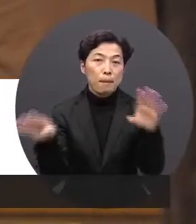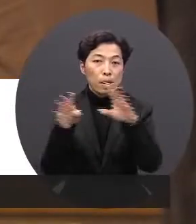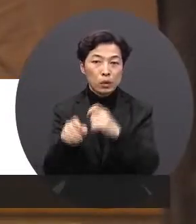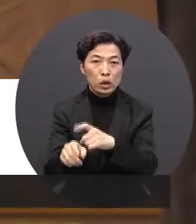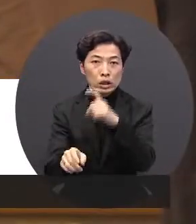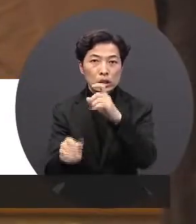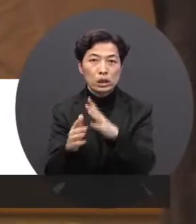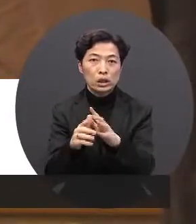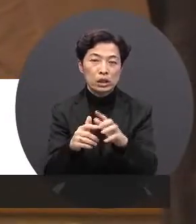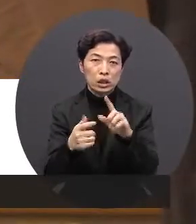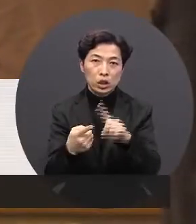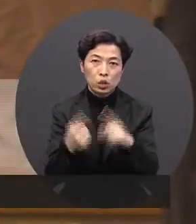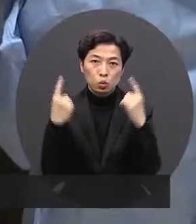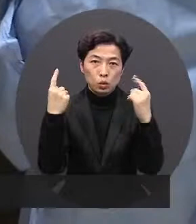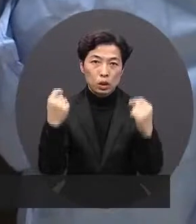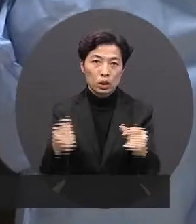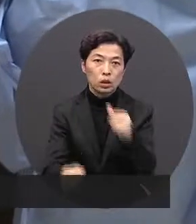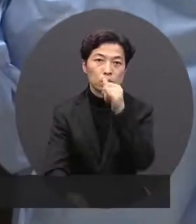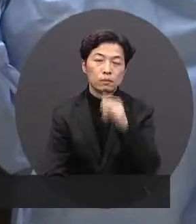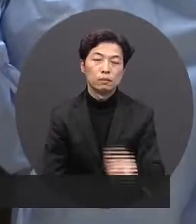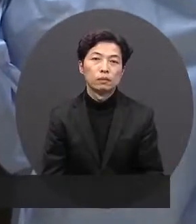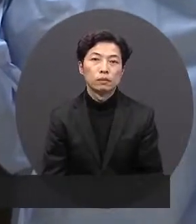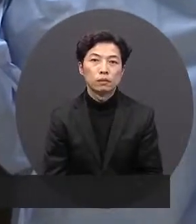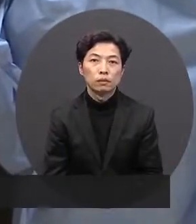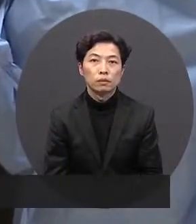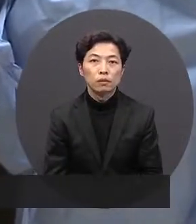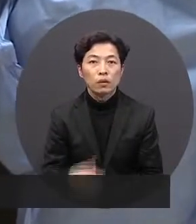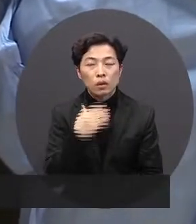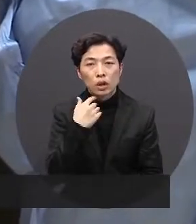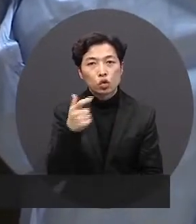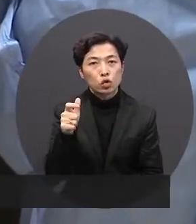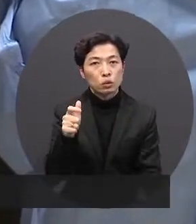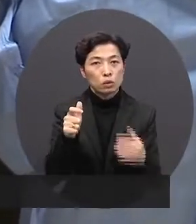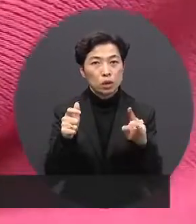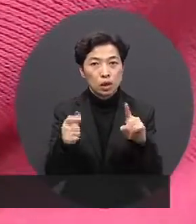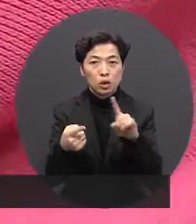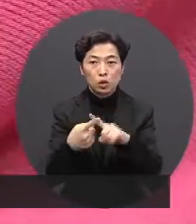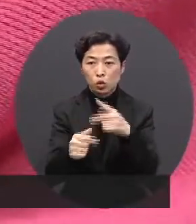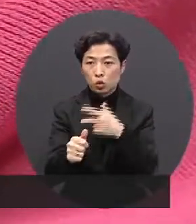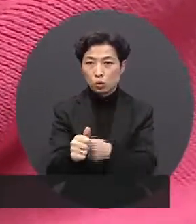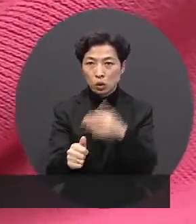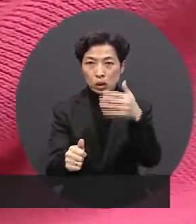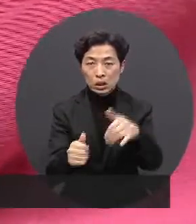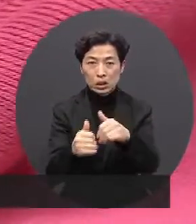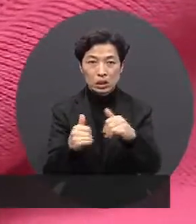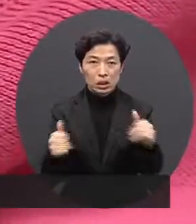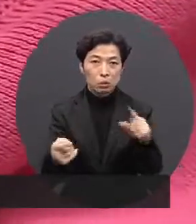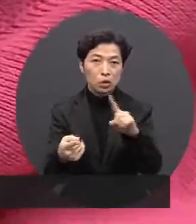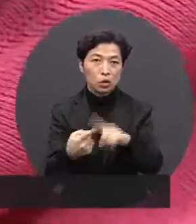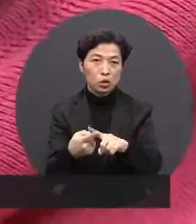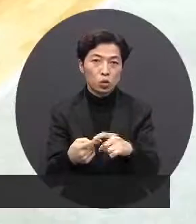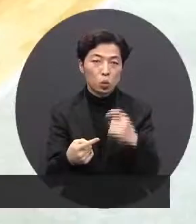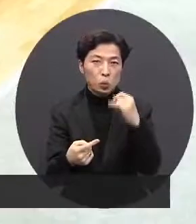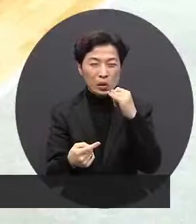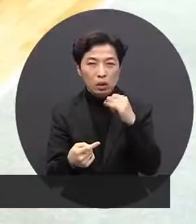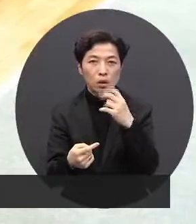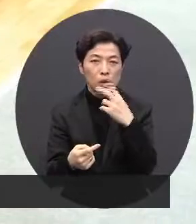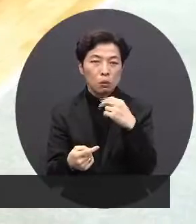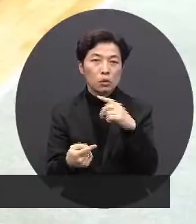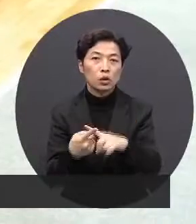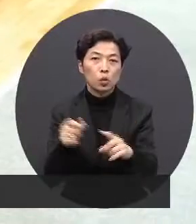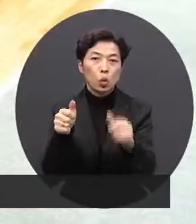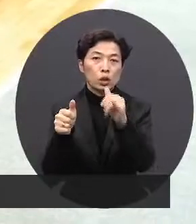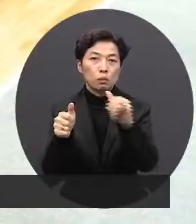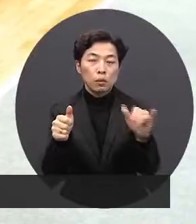제한은 그대로 유지했습니다. 또 60대 이상 고령층 미접종자의 치명률이 독감의 50배